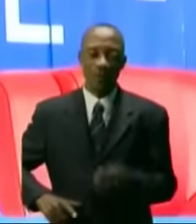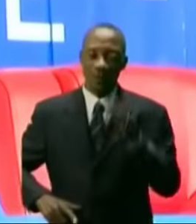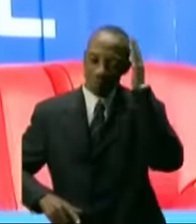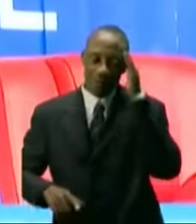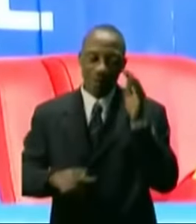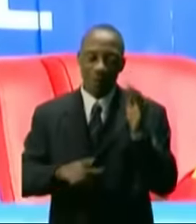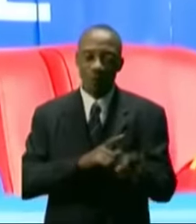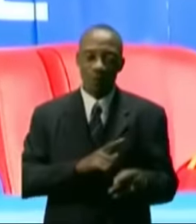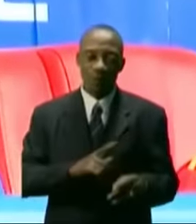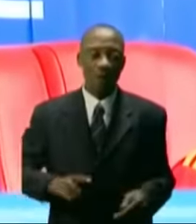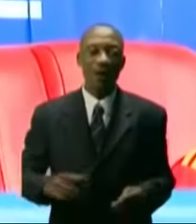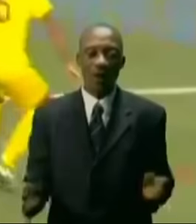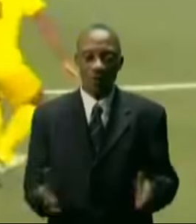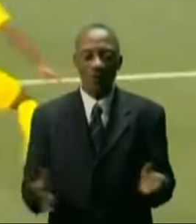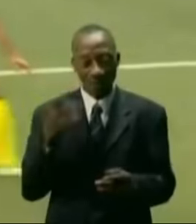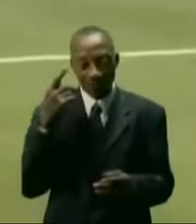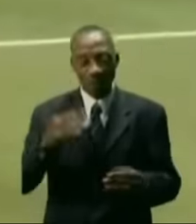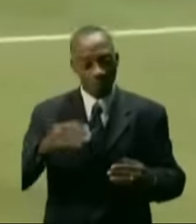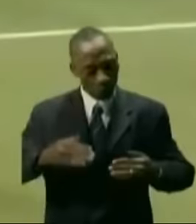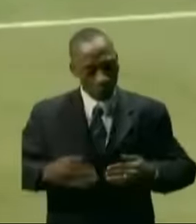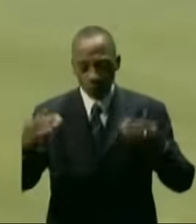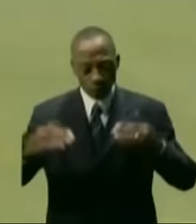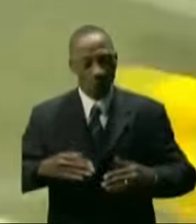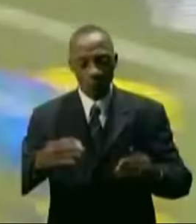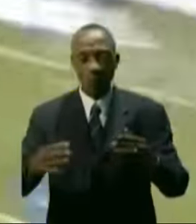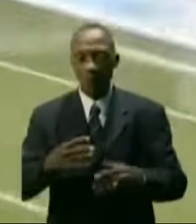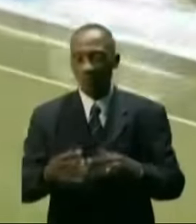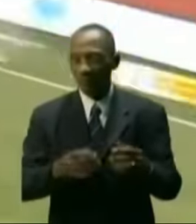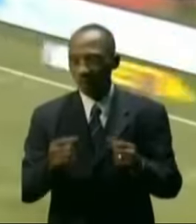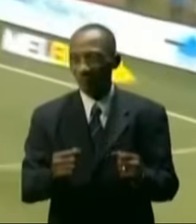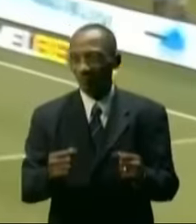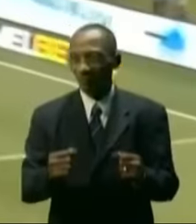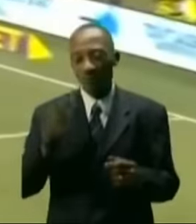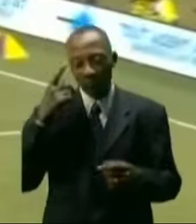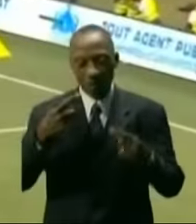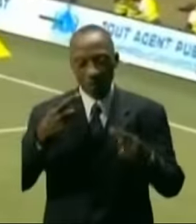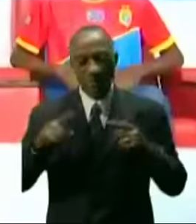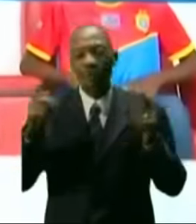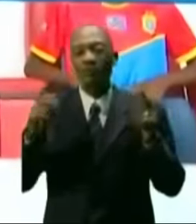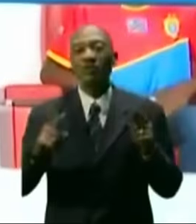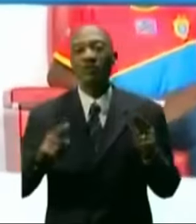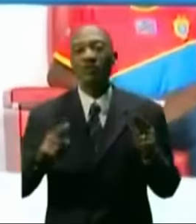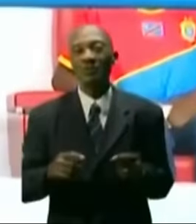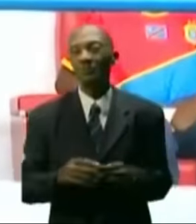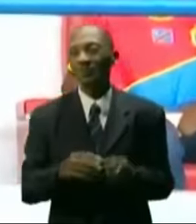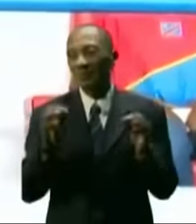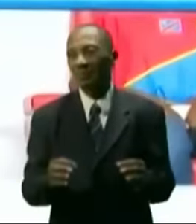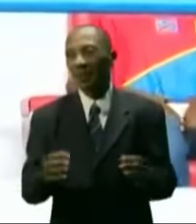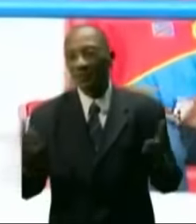leur adversaire grâce à un but de Meshack Elia. Les publics exultent et son président aussi.